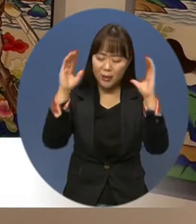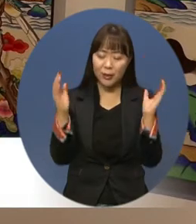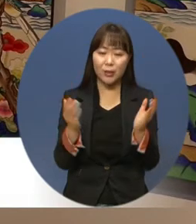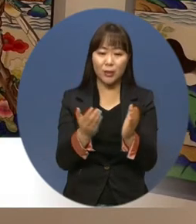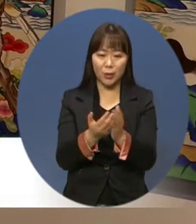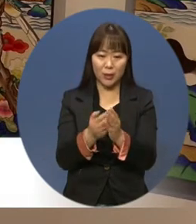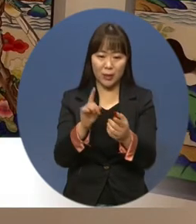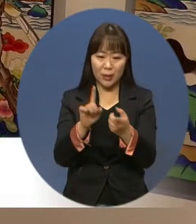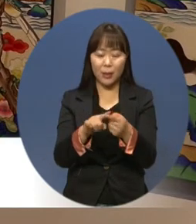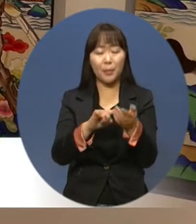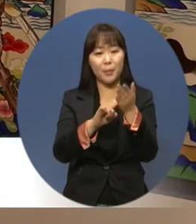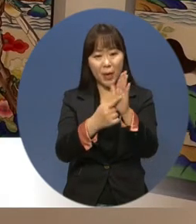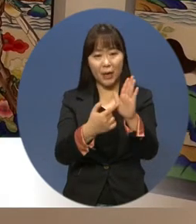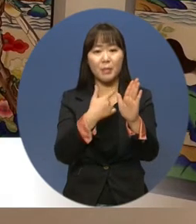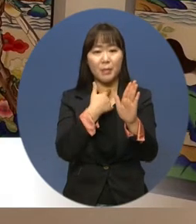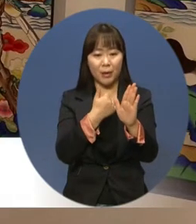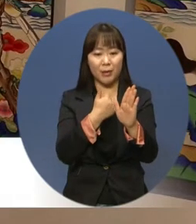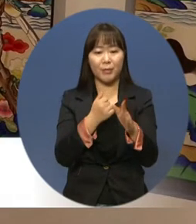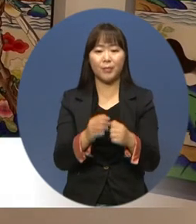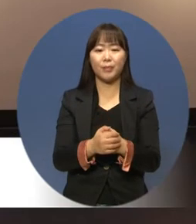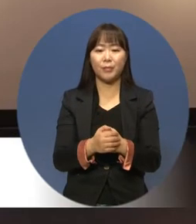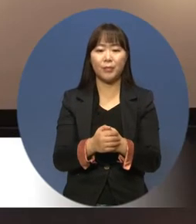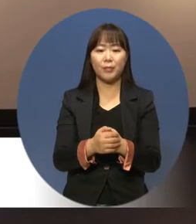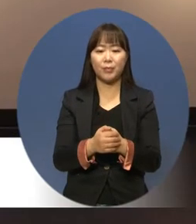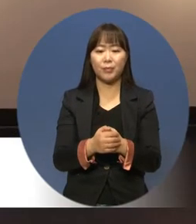전체적으로 재현을 해봤고요.